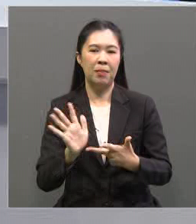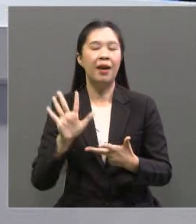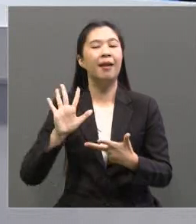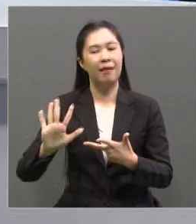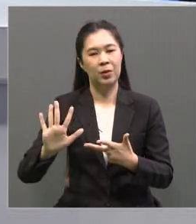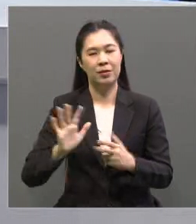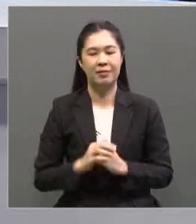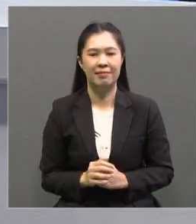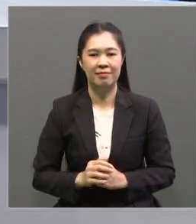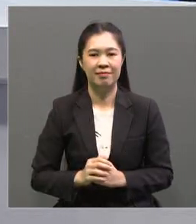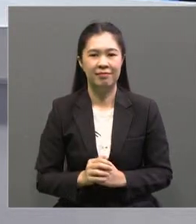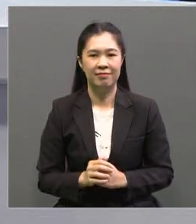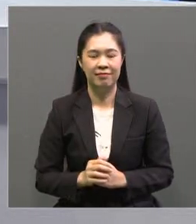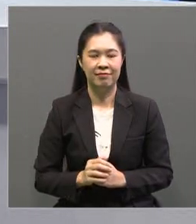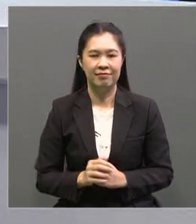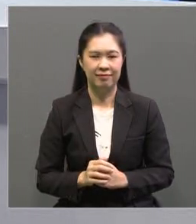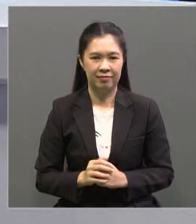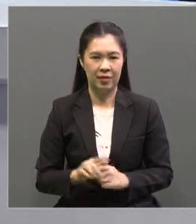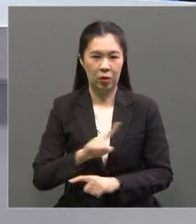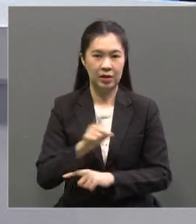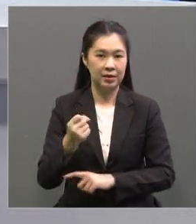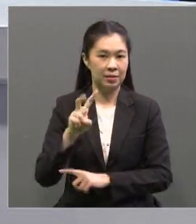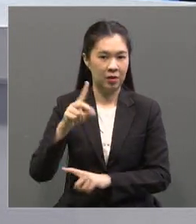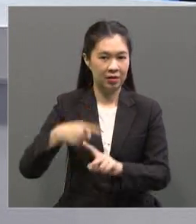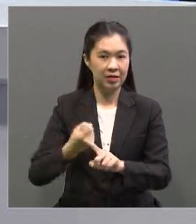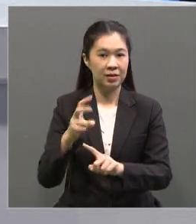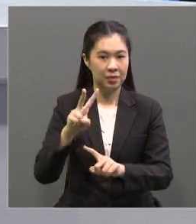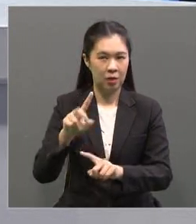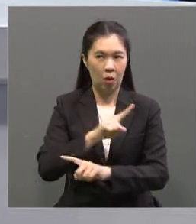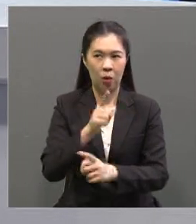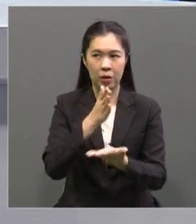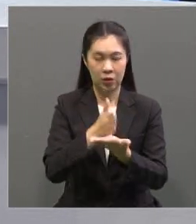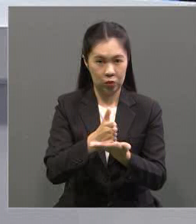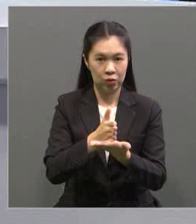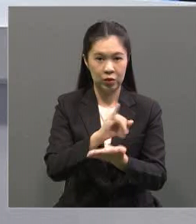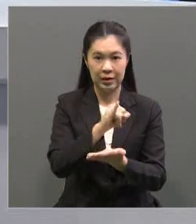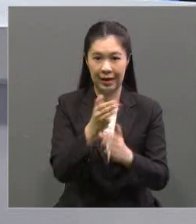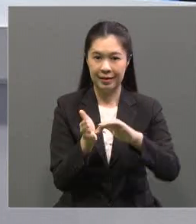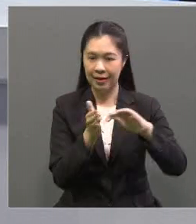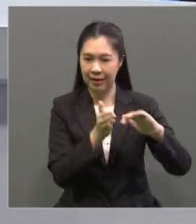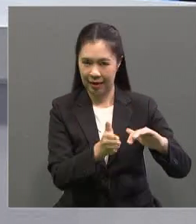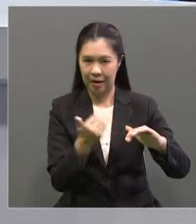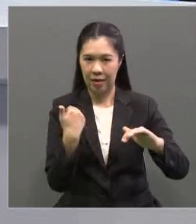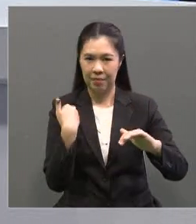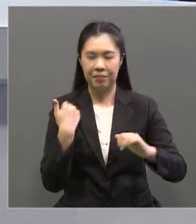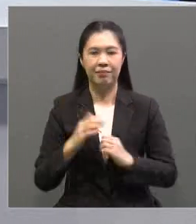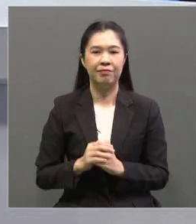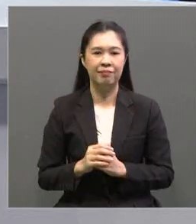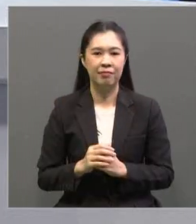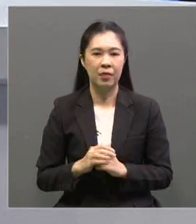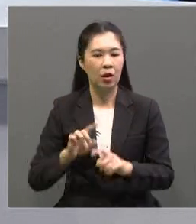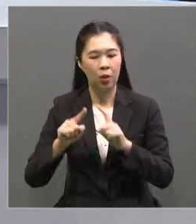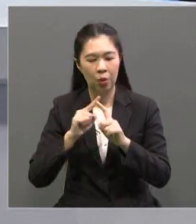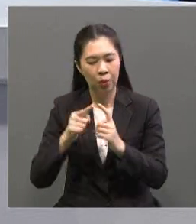5คนนะคะแล้วก็เดี๋ยวพอวันที่12ธันวาคมหลังจากที่หยุดวันจันทร์ไปแล้วเนี่ยในส่วนของพรรคเพื่อไทยเดี๋ยวเขาจะมีการ